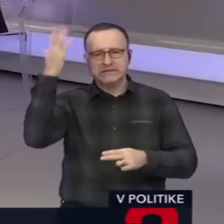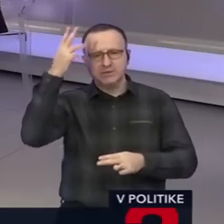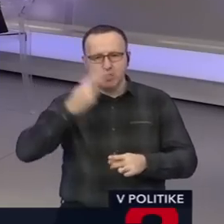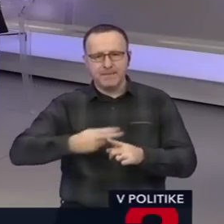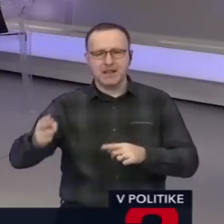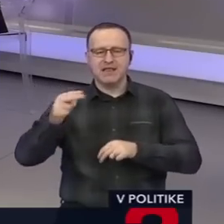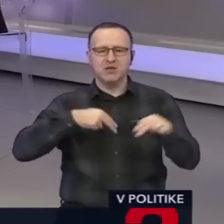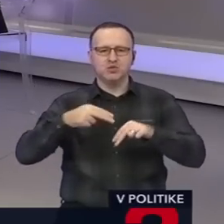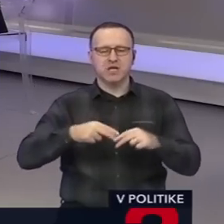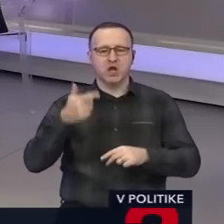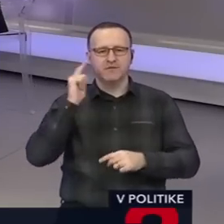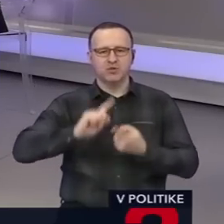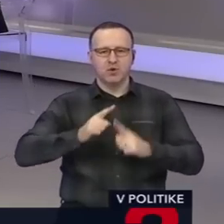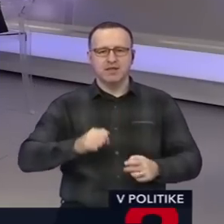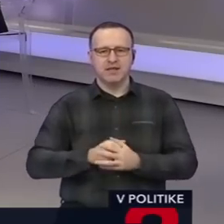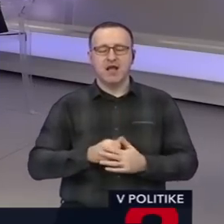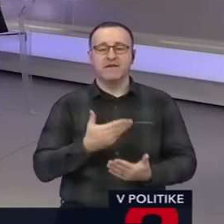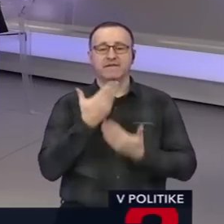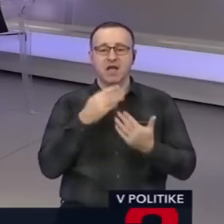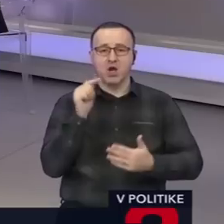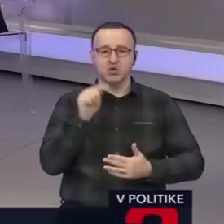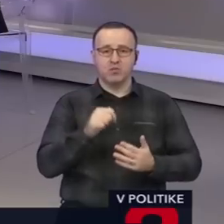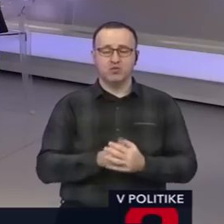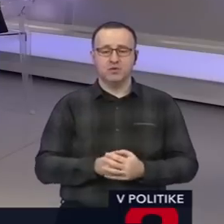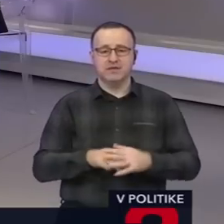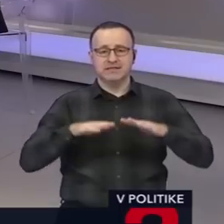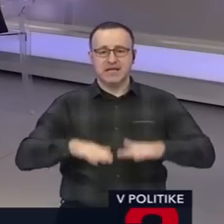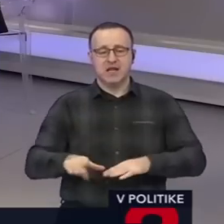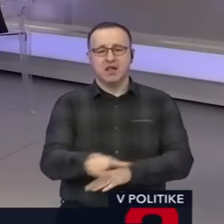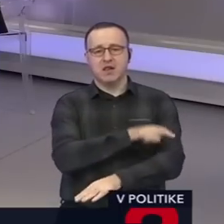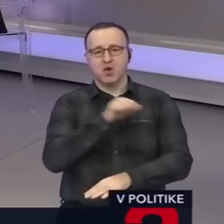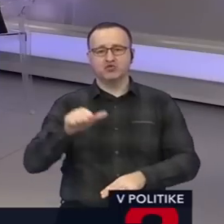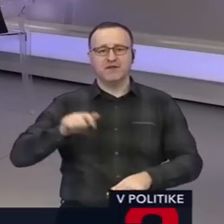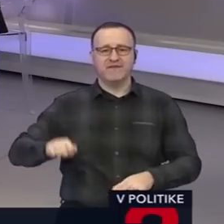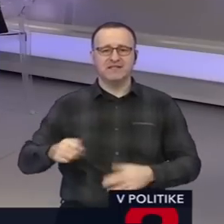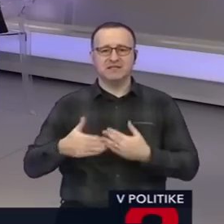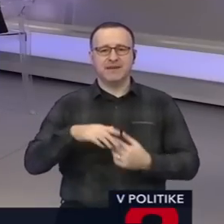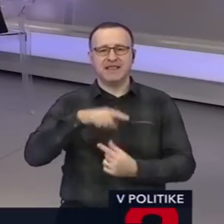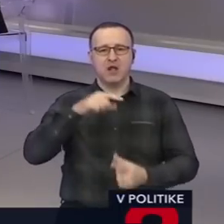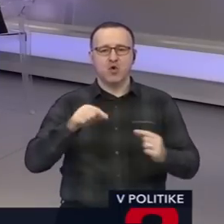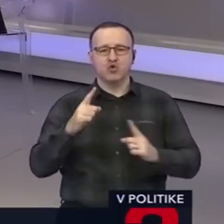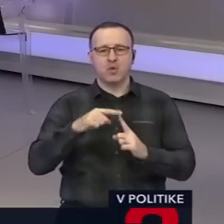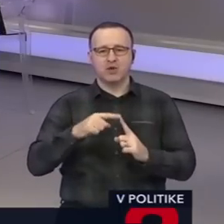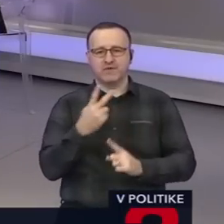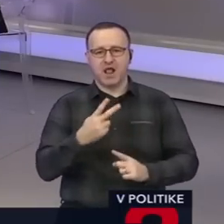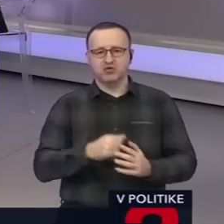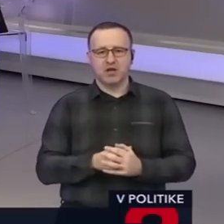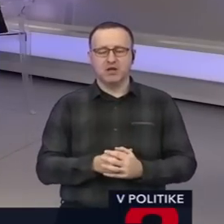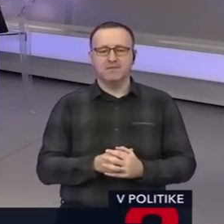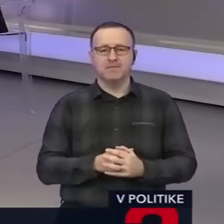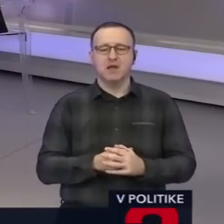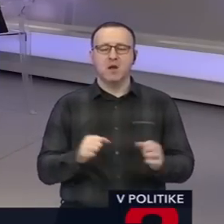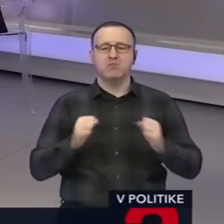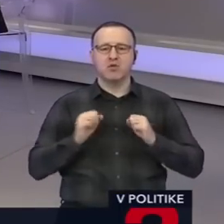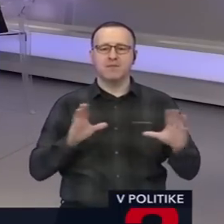na slovenskej politickej scéne. Aj vďaka tomu, že tu sedeli dlhoročný veľvyslanec pri NATO Tomáš Valášek, dlhoročný